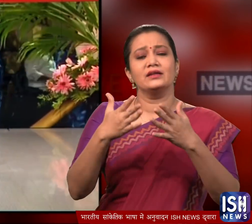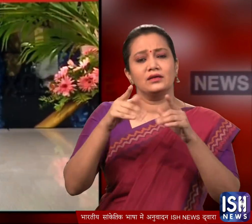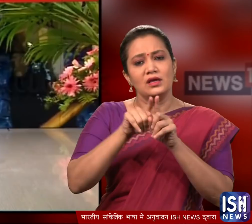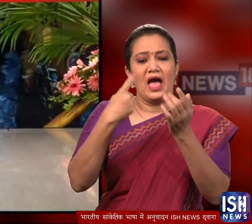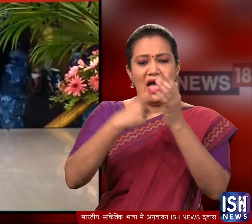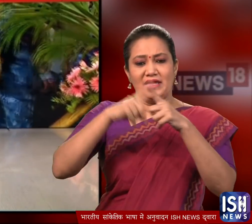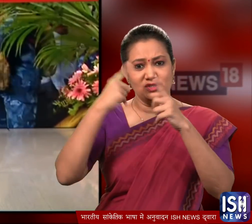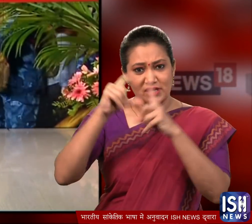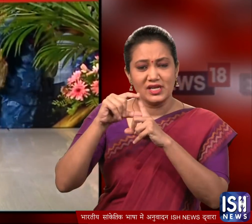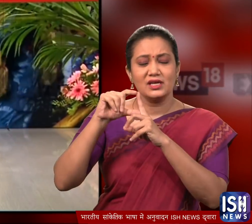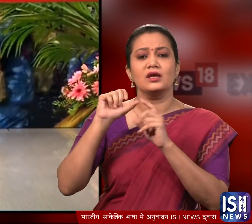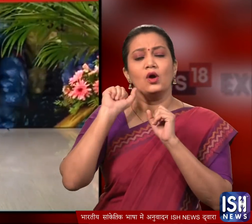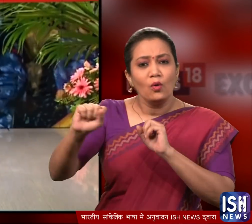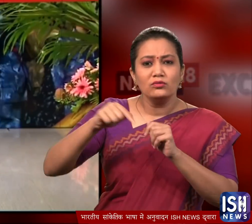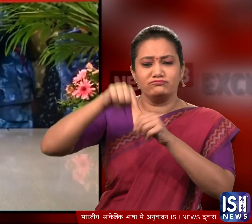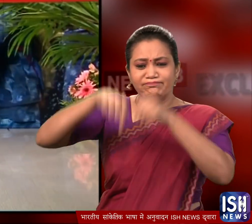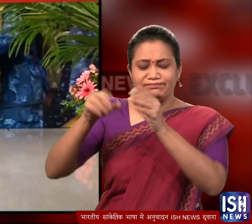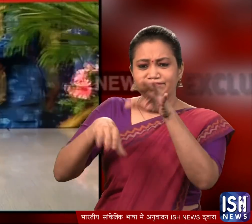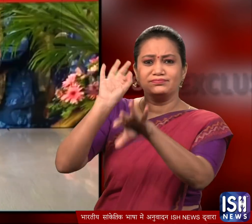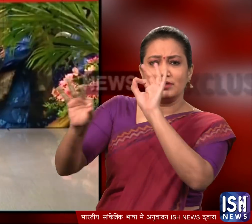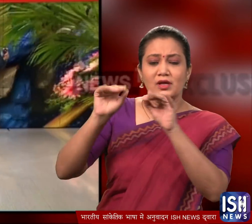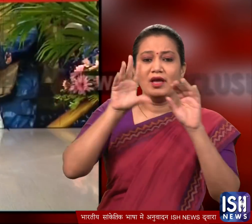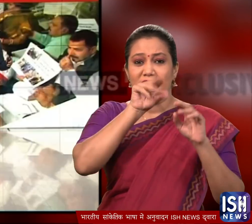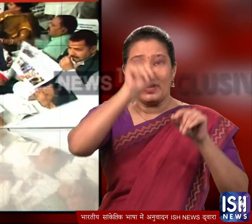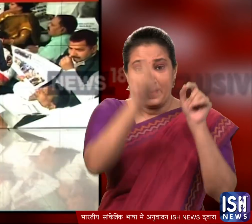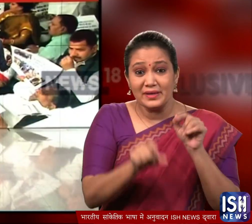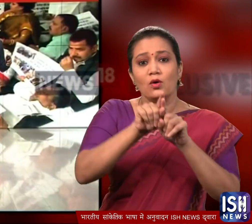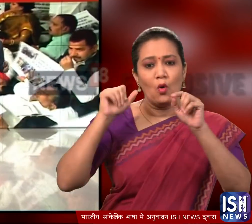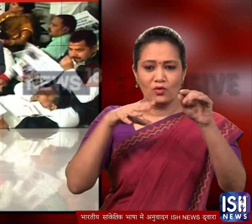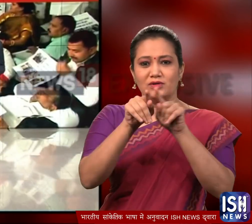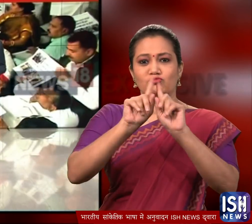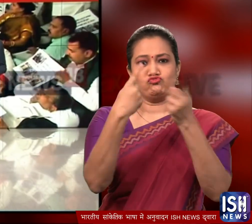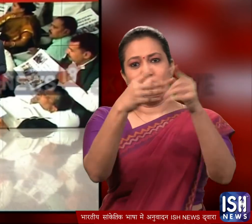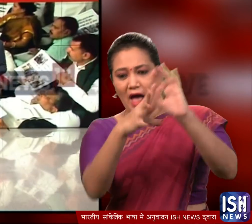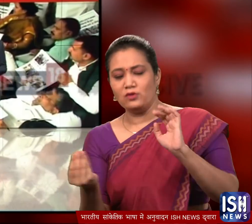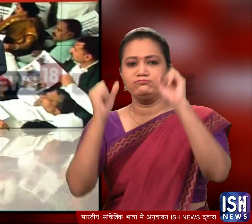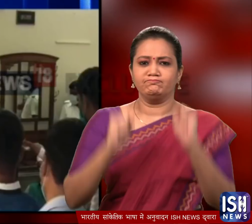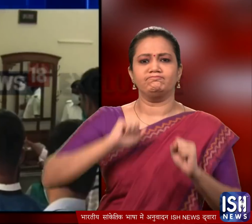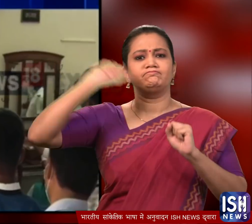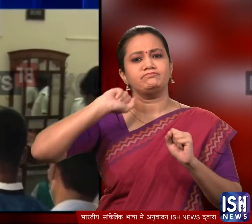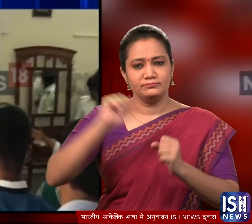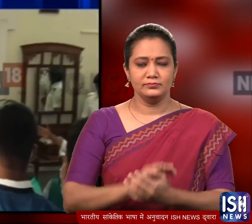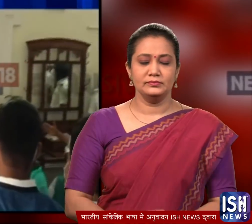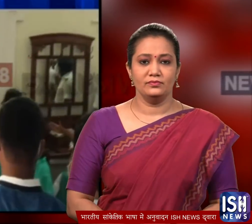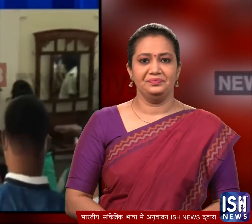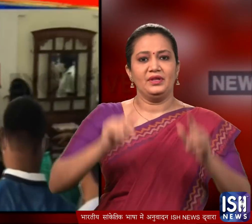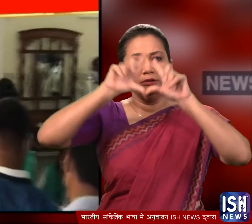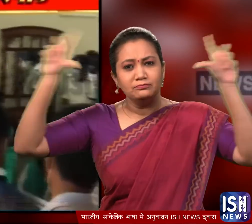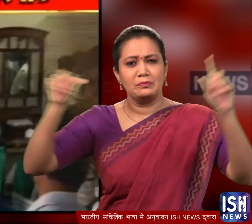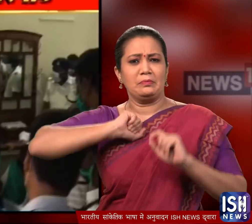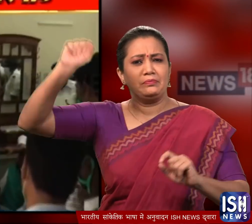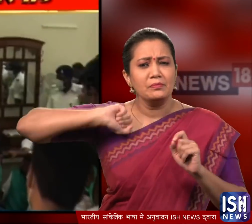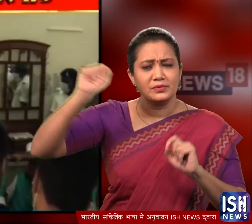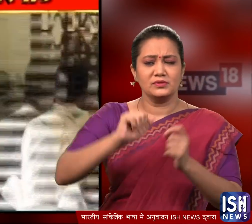होने से पहले आरजेडी के विधायक स्पीकर के कमरे के बाहर धरने पर बैठ गए और तख्तियां